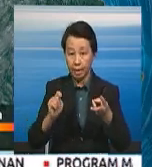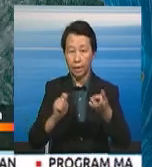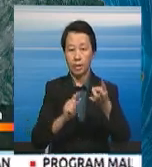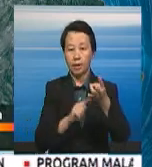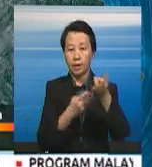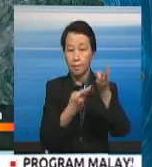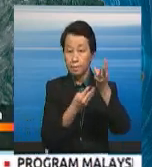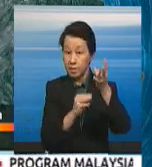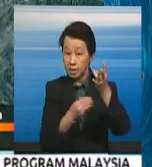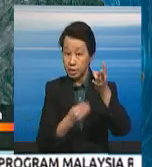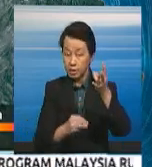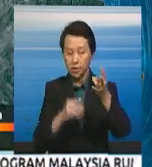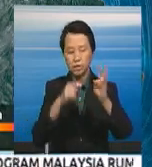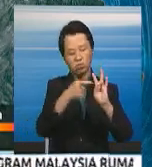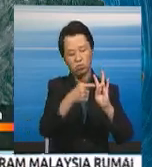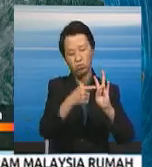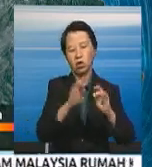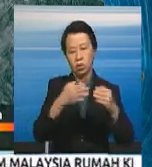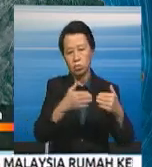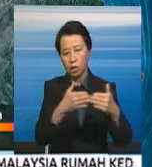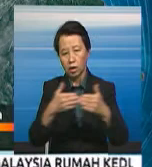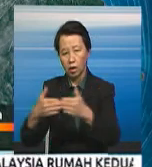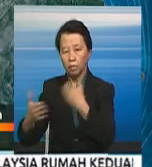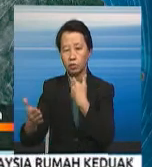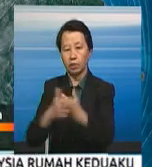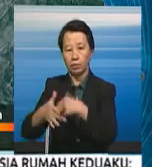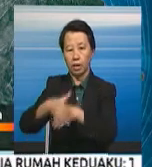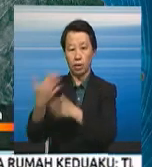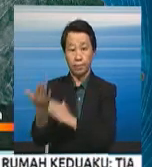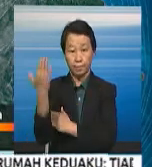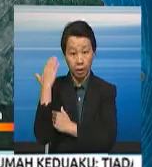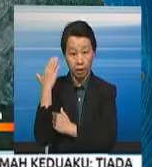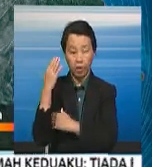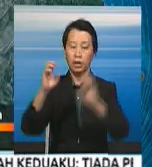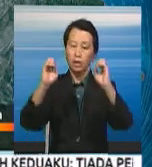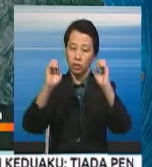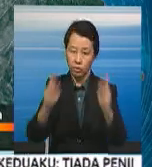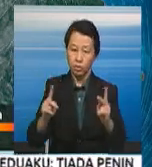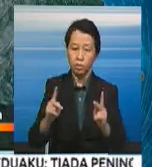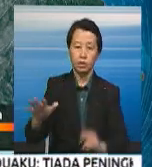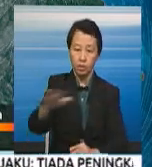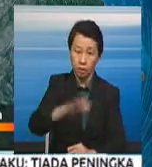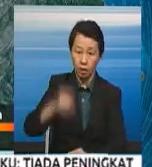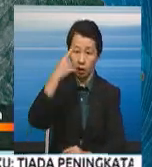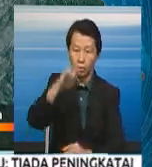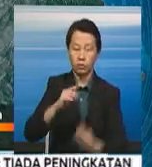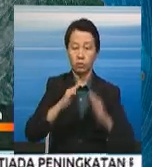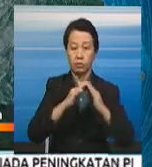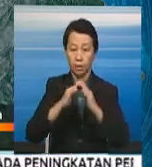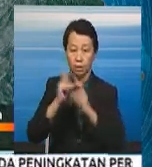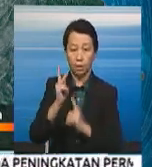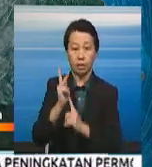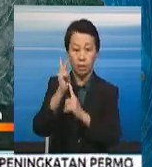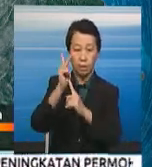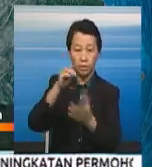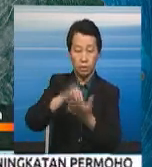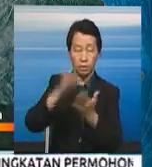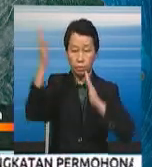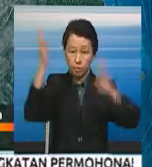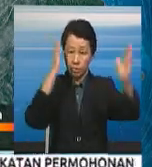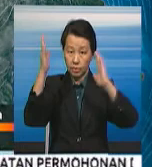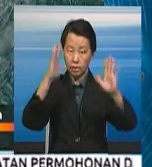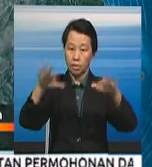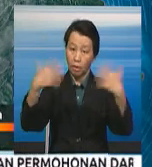jagakan boleh berlanjutan sehingga ke awal pagi nanti. Baiklah, sebelum pisah, kita lihat amalan cuaca bagi bandar-bandar utama di seluruh Malaysia.